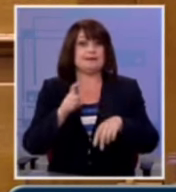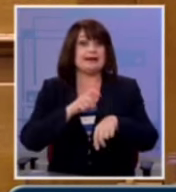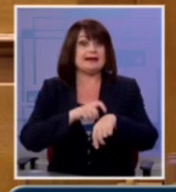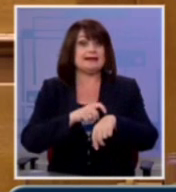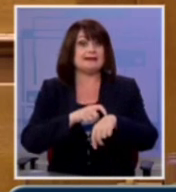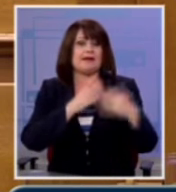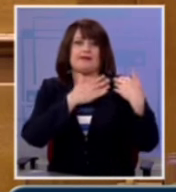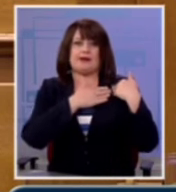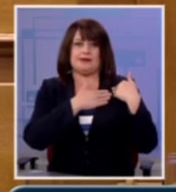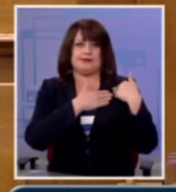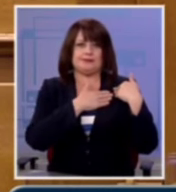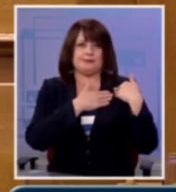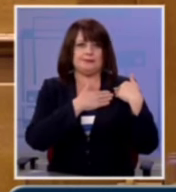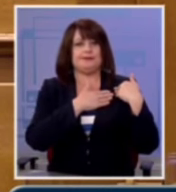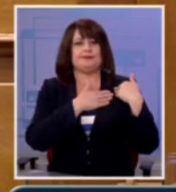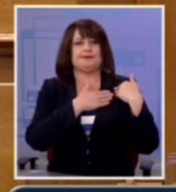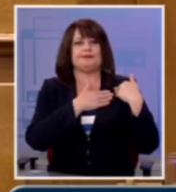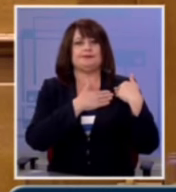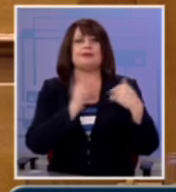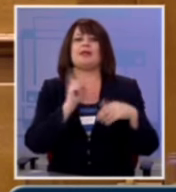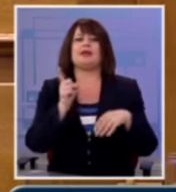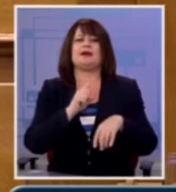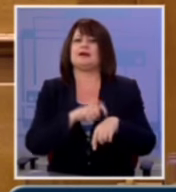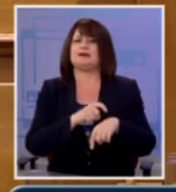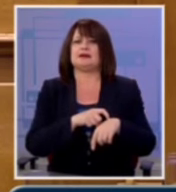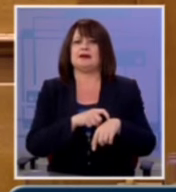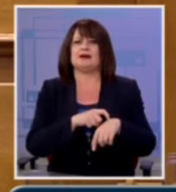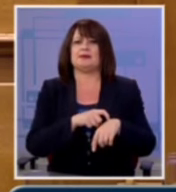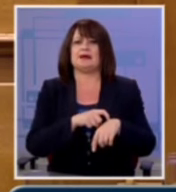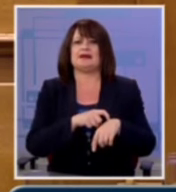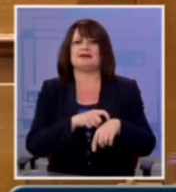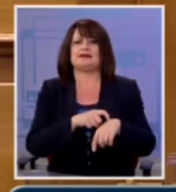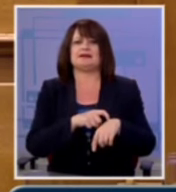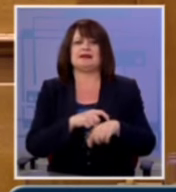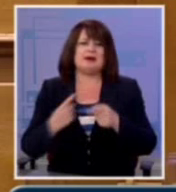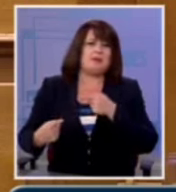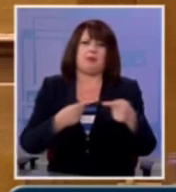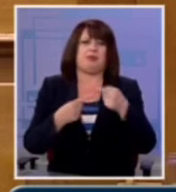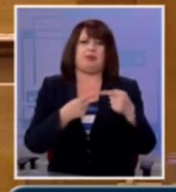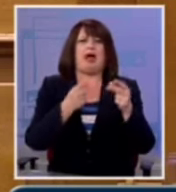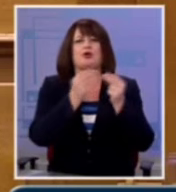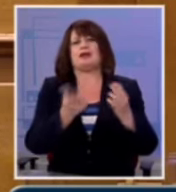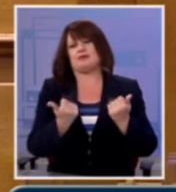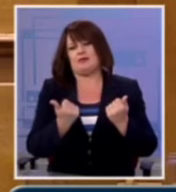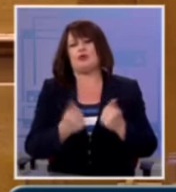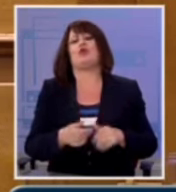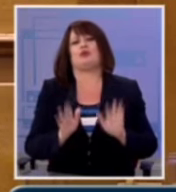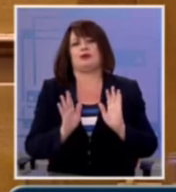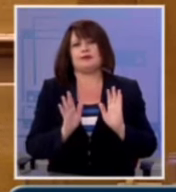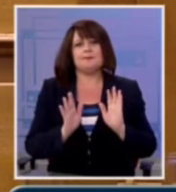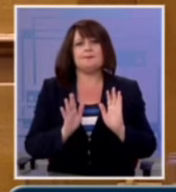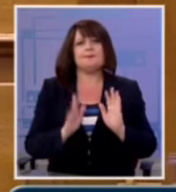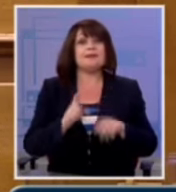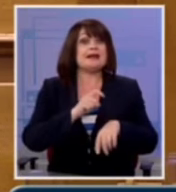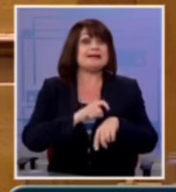στιγμές ευθύνης, δεν είναι στιγμές στήρας αντιπαράθεσης, είναι